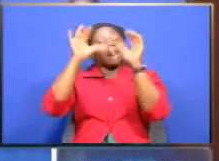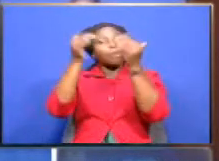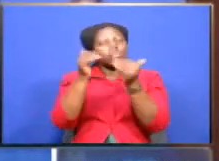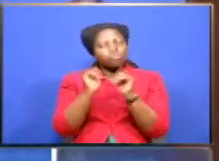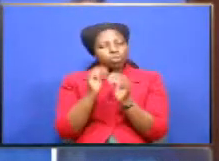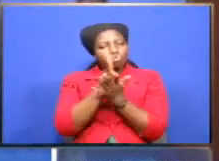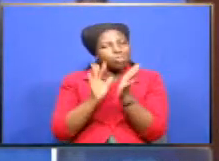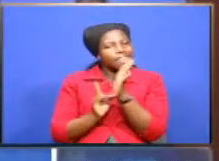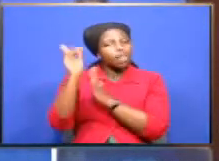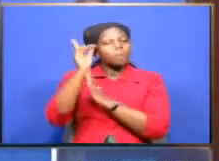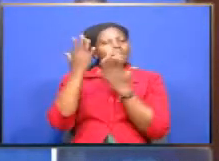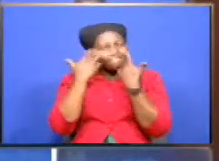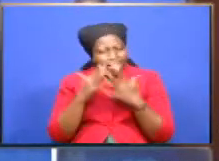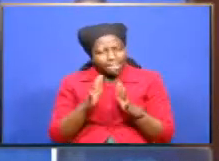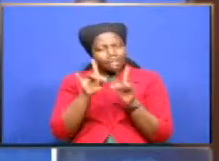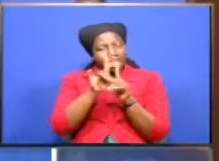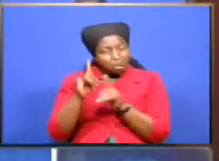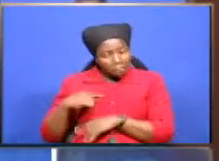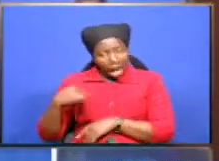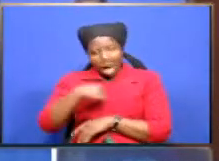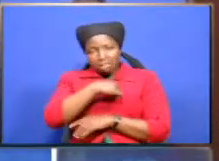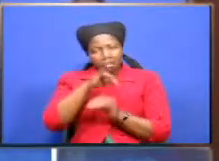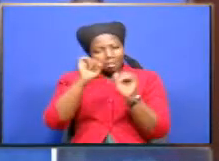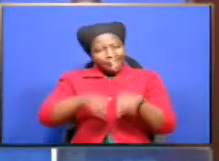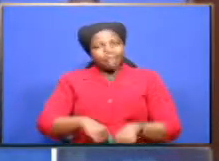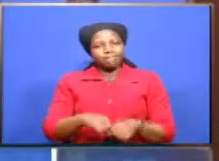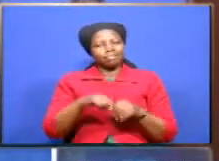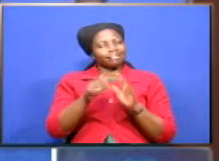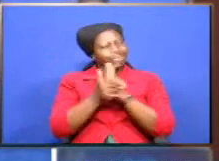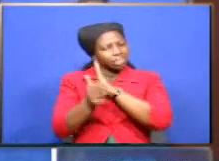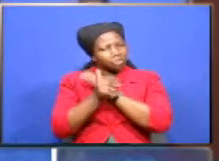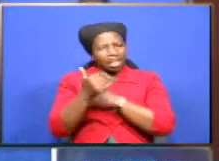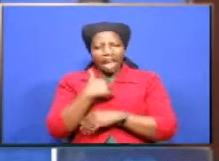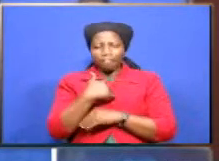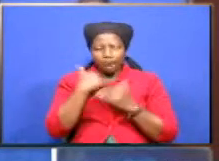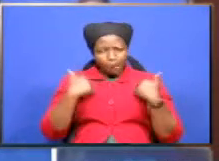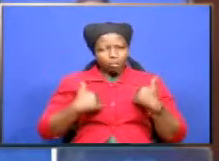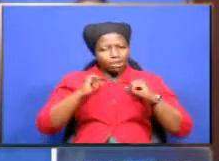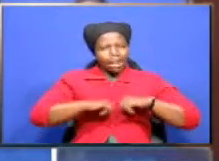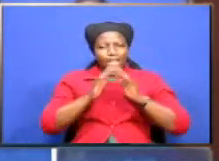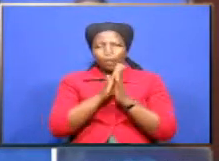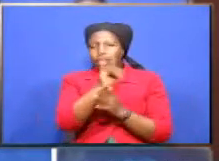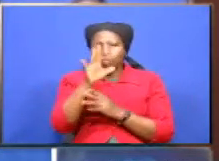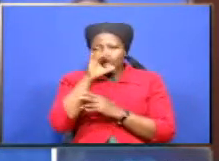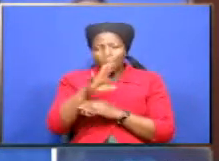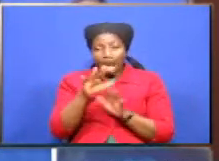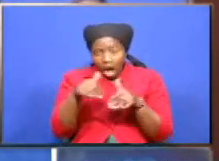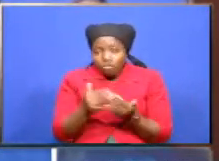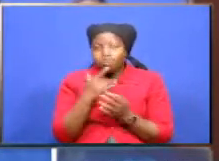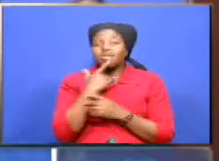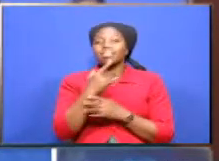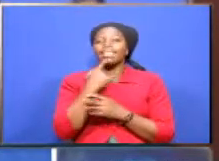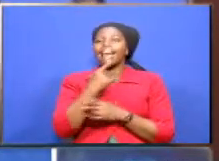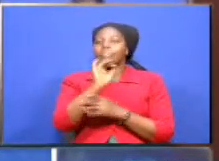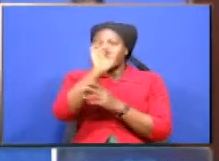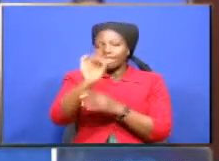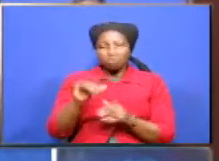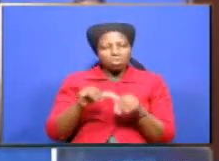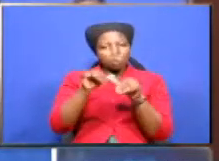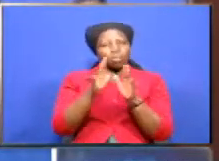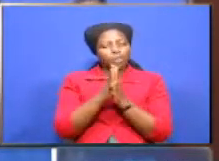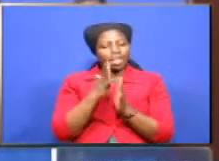zimeendelea, hata sisi tuna uwezo, tuna ujuzi, na Bwana Spika, nataka kukubaliana na wewe vile ulivyosema mia kwa mia, tutaendelea na mikutano